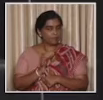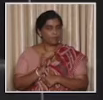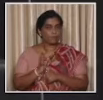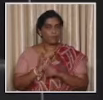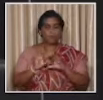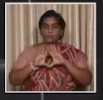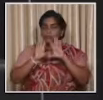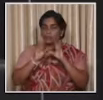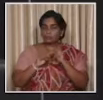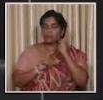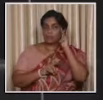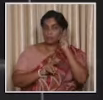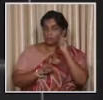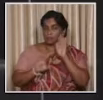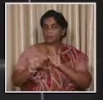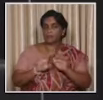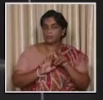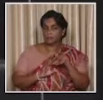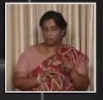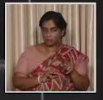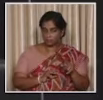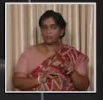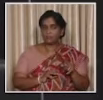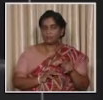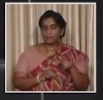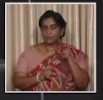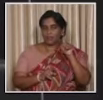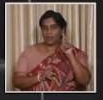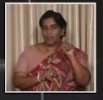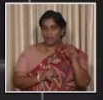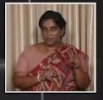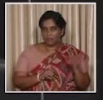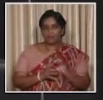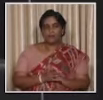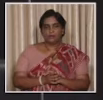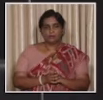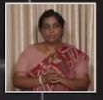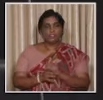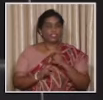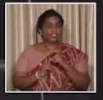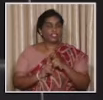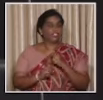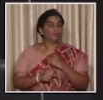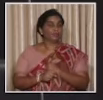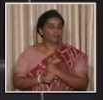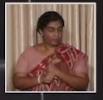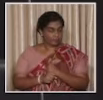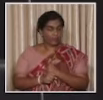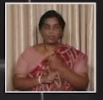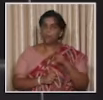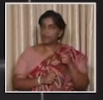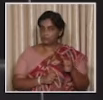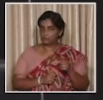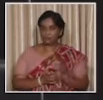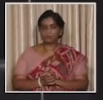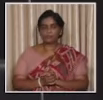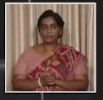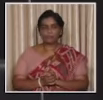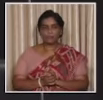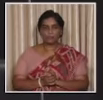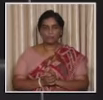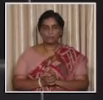පොදු කළමනාකාර තැනක් තිබෙනවා. ජෙනරල් මැනේජර් පෝස්ට් ඉස් දෙයා